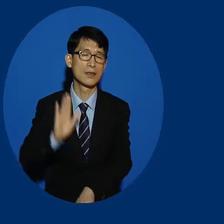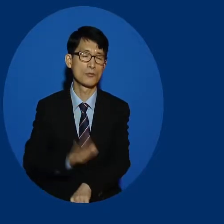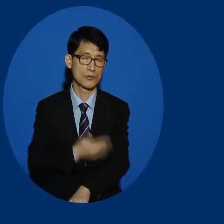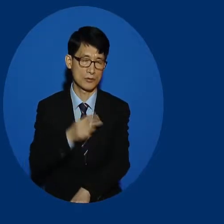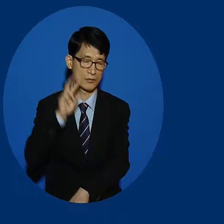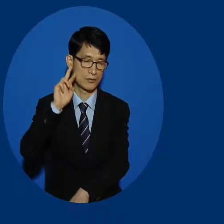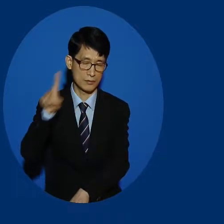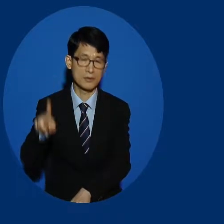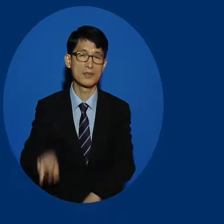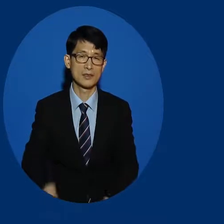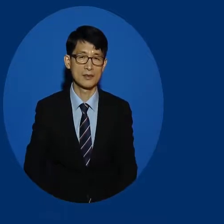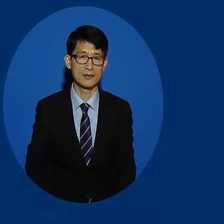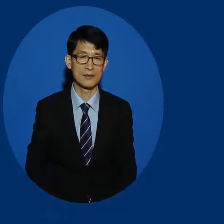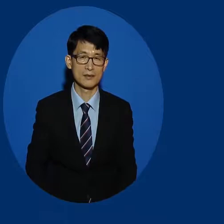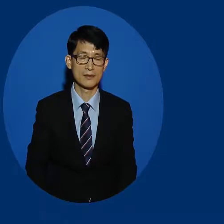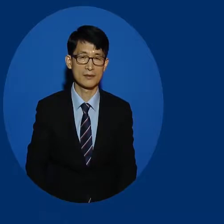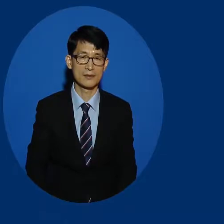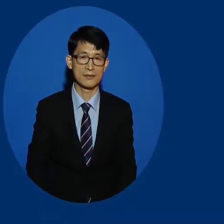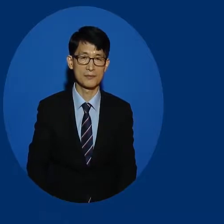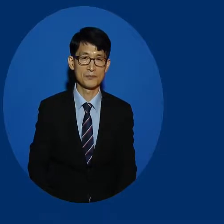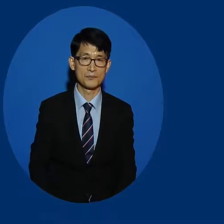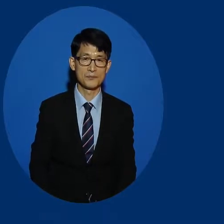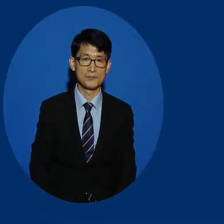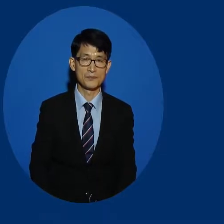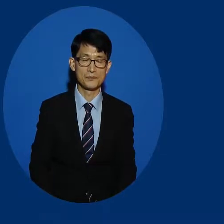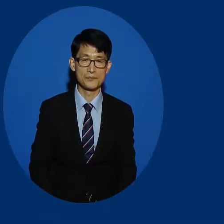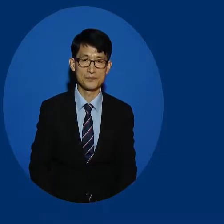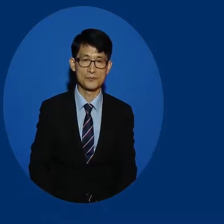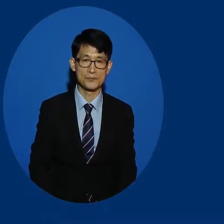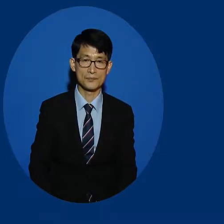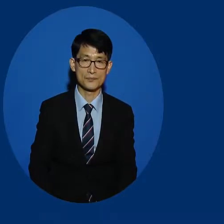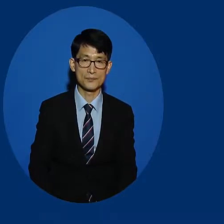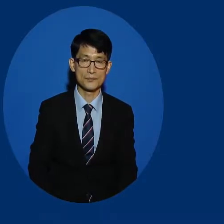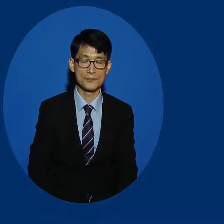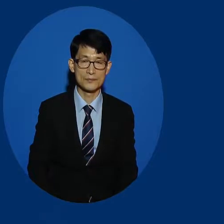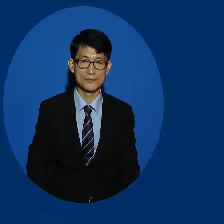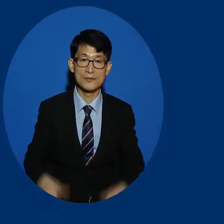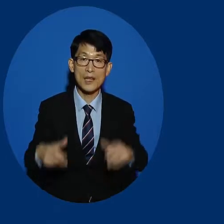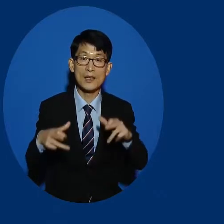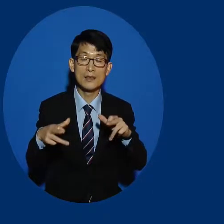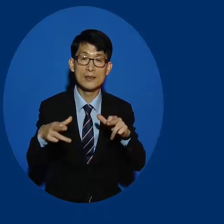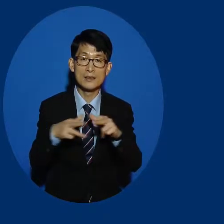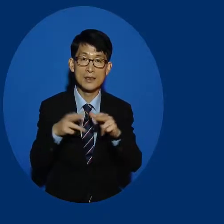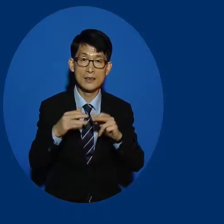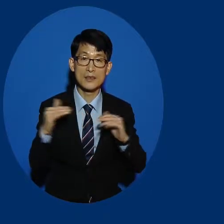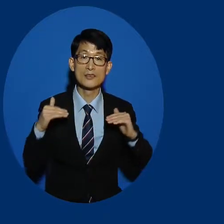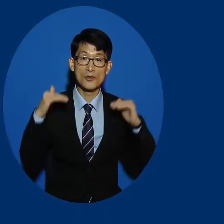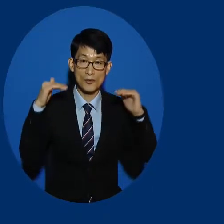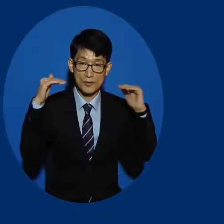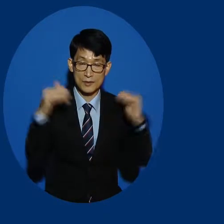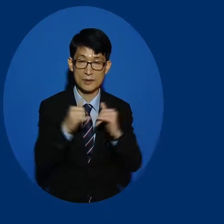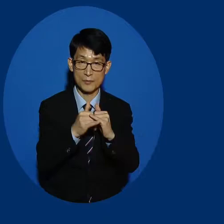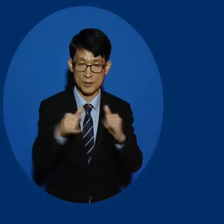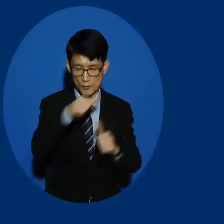우리가 보다 이 장애 성인들이 보다 많은